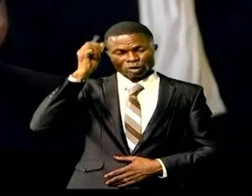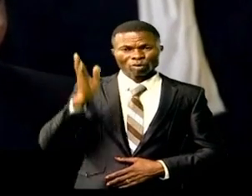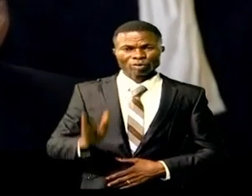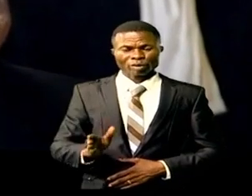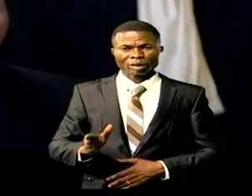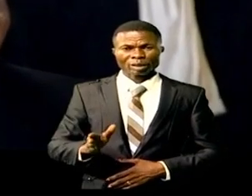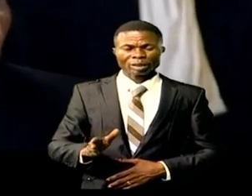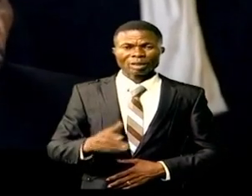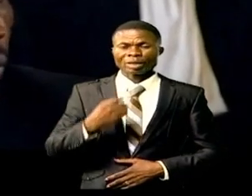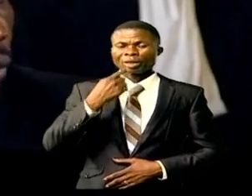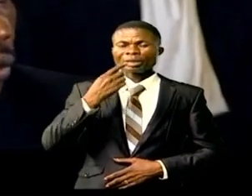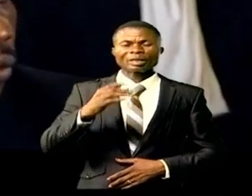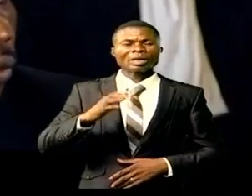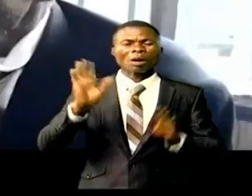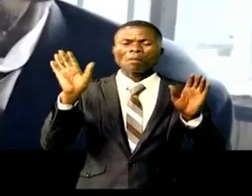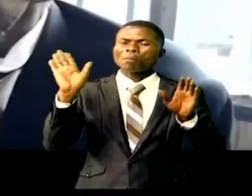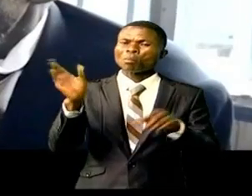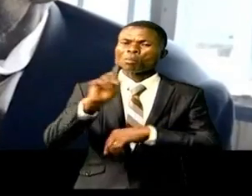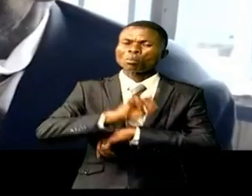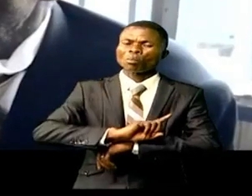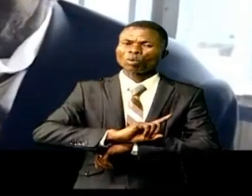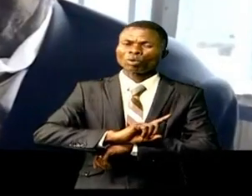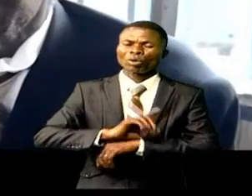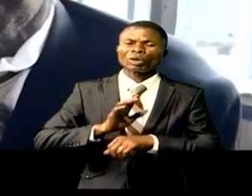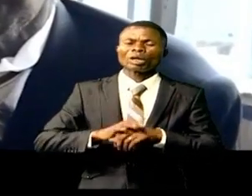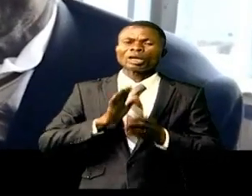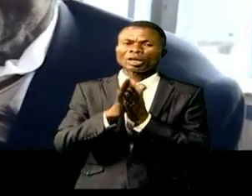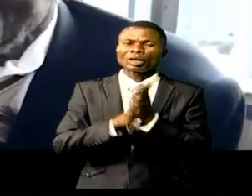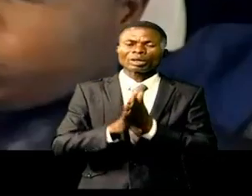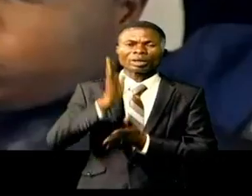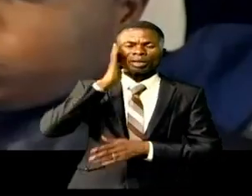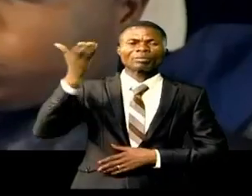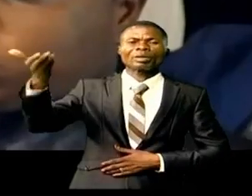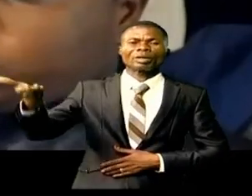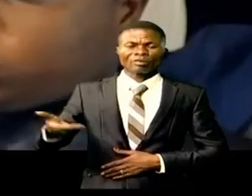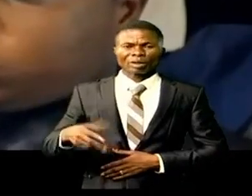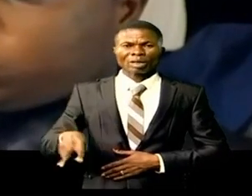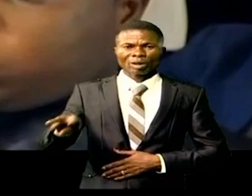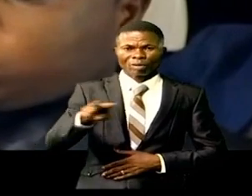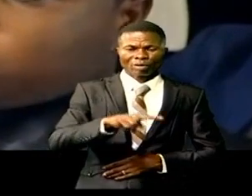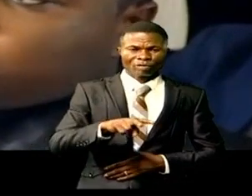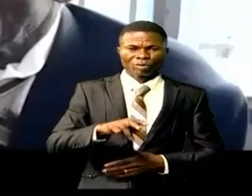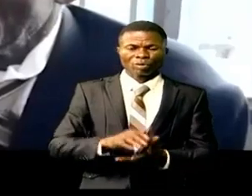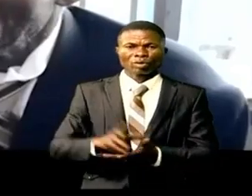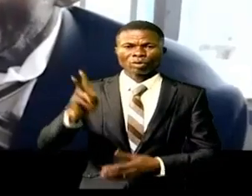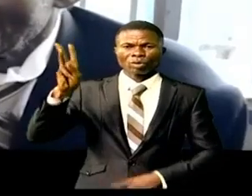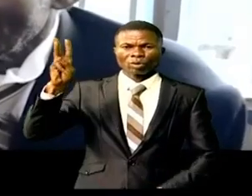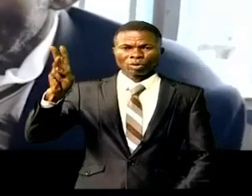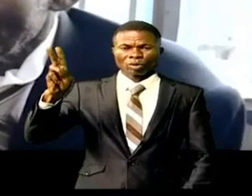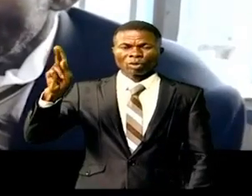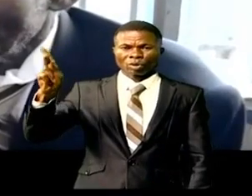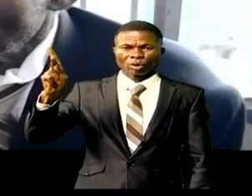nos vives salutations et de vous souhaiter la bienvenue à Kwamout, qui est